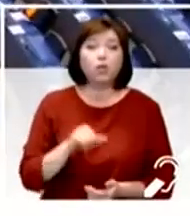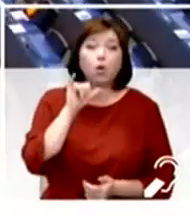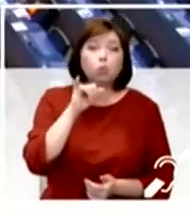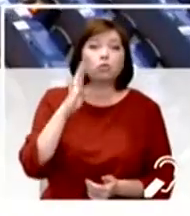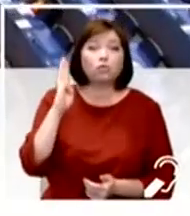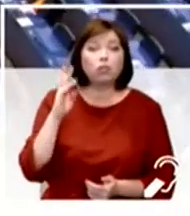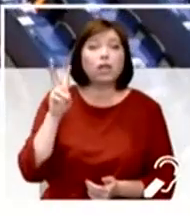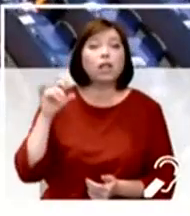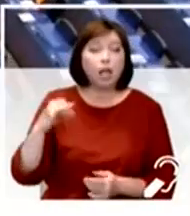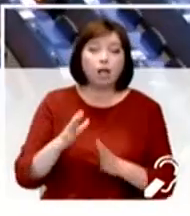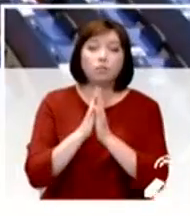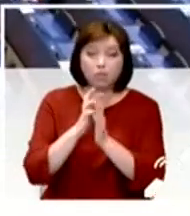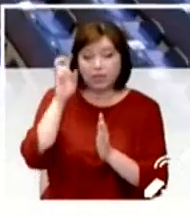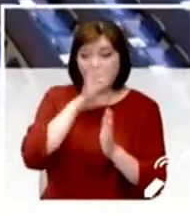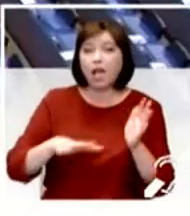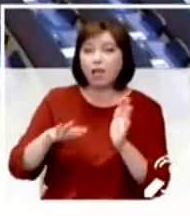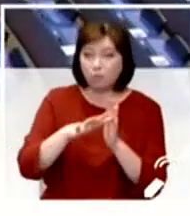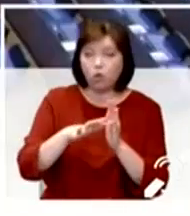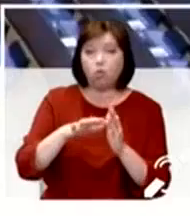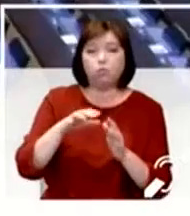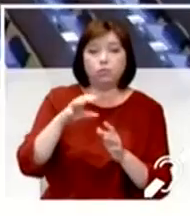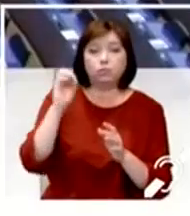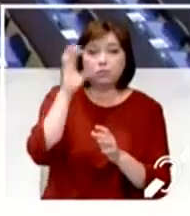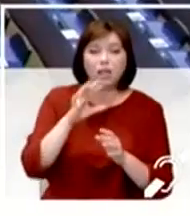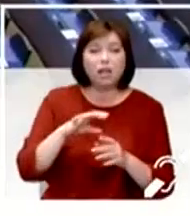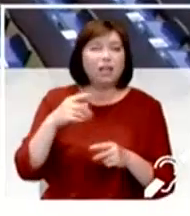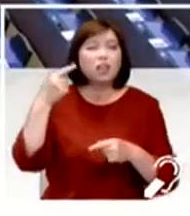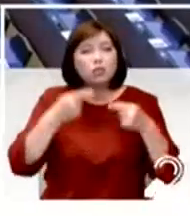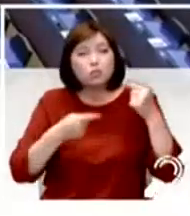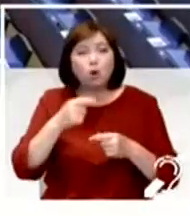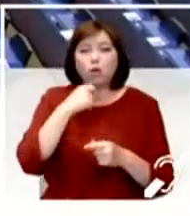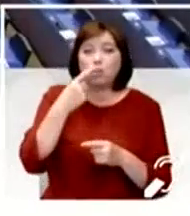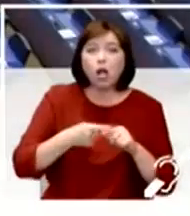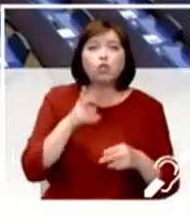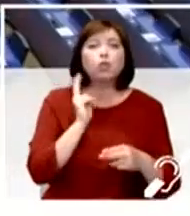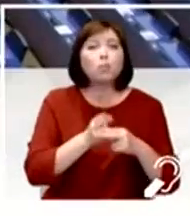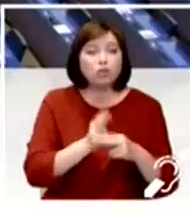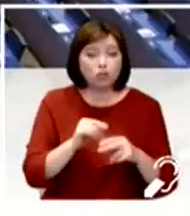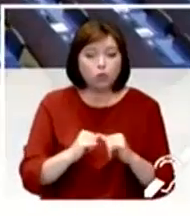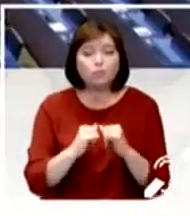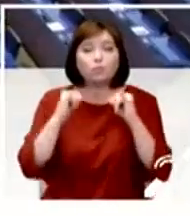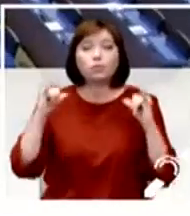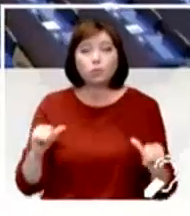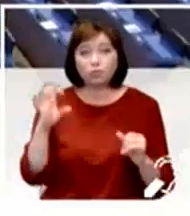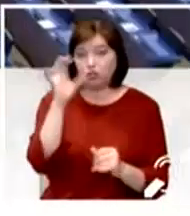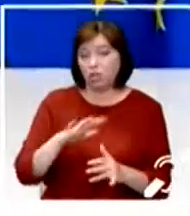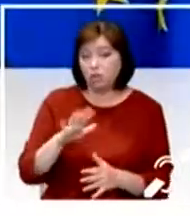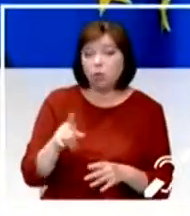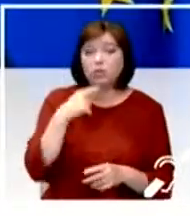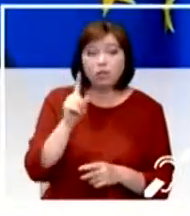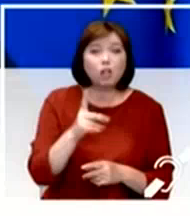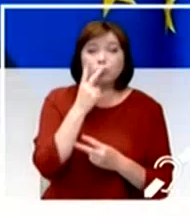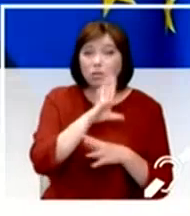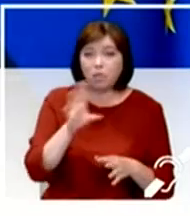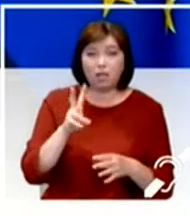Ursula von der Leyen a îndemnat țările Uniunii Europene să renunțe la vechile dezbateri politice care împiedică extinderea blocului comunitar. Ea a subliniat că, în